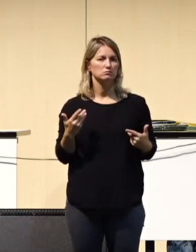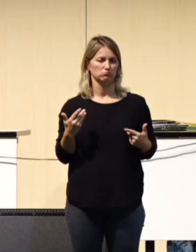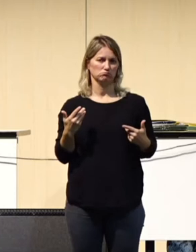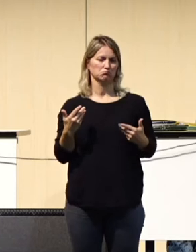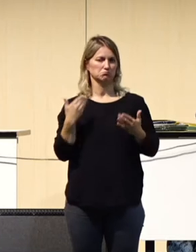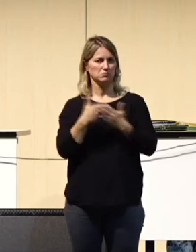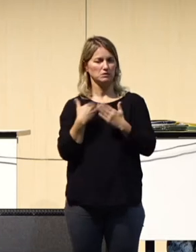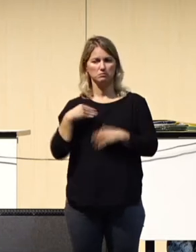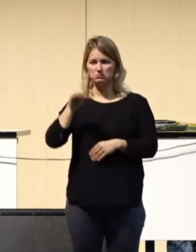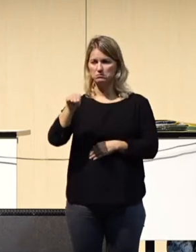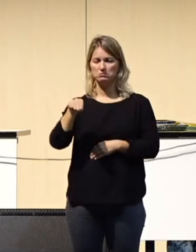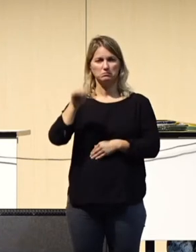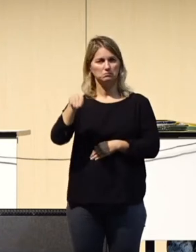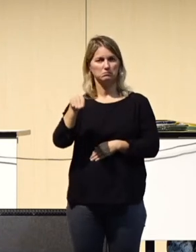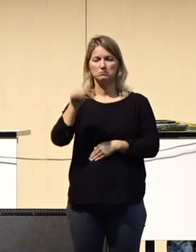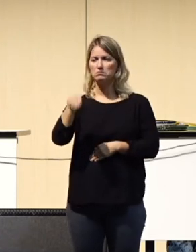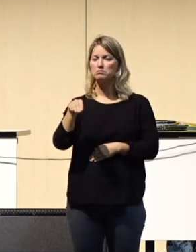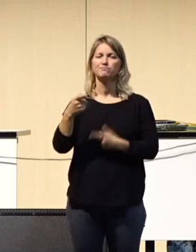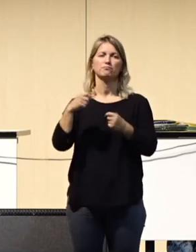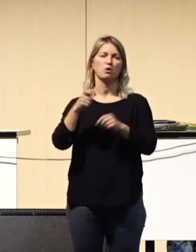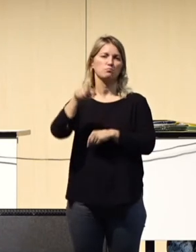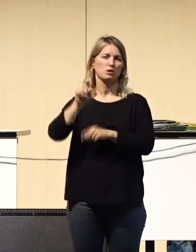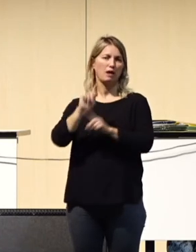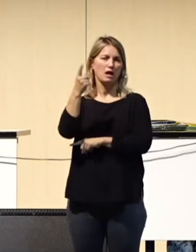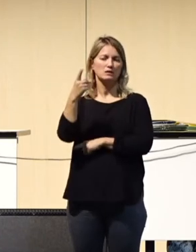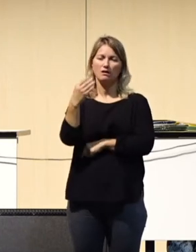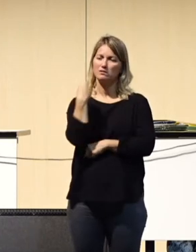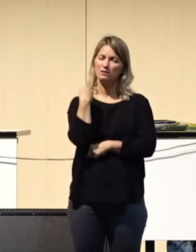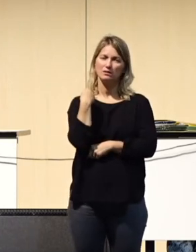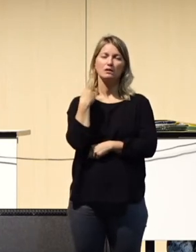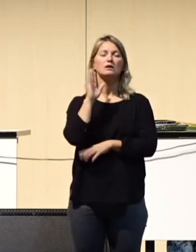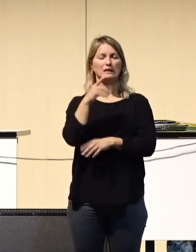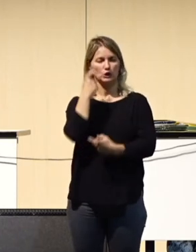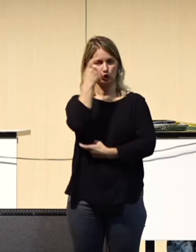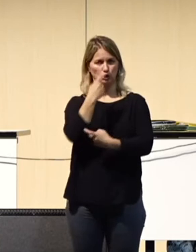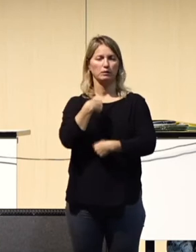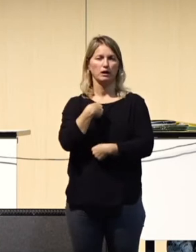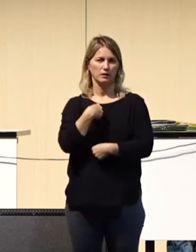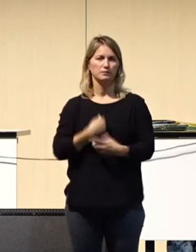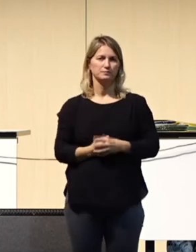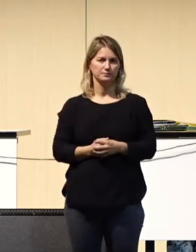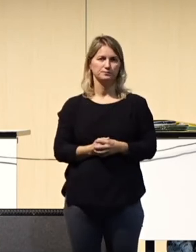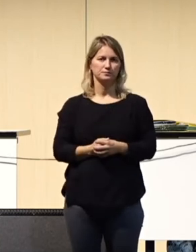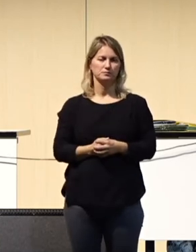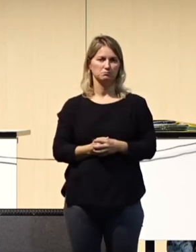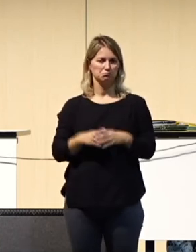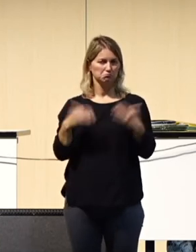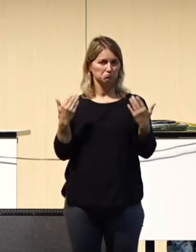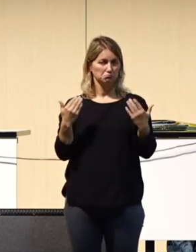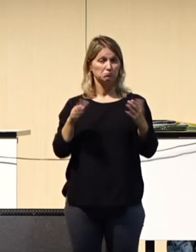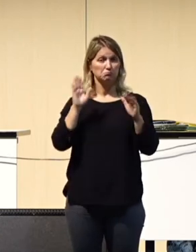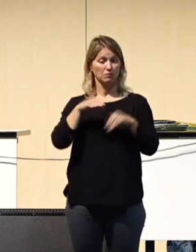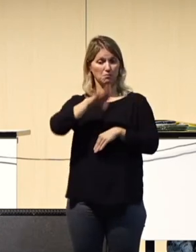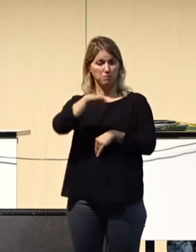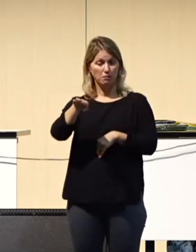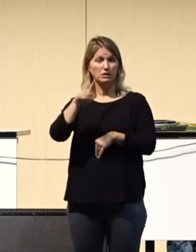mehrfach angesprochen, hat der zuständige Baubürgermeister uns gegenüber versichert, sich darum zu kümmern. Aber anstatt dass die